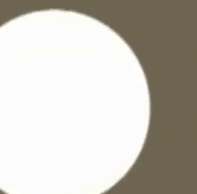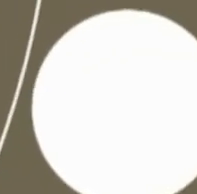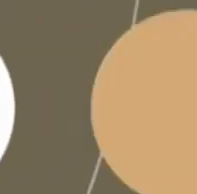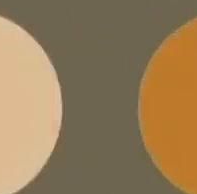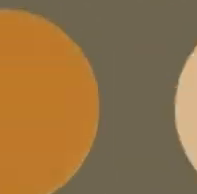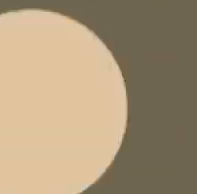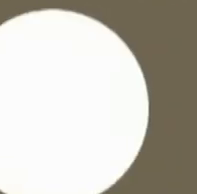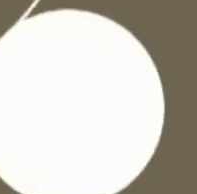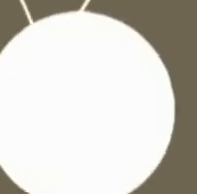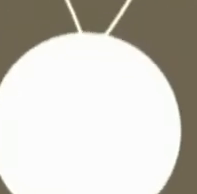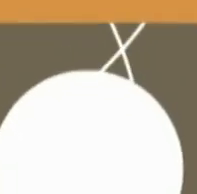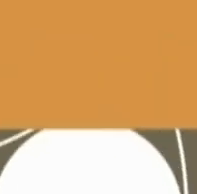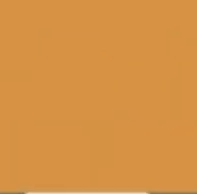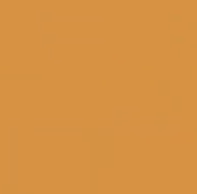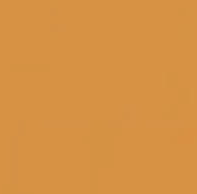Дякую.